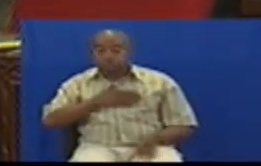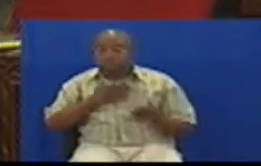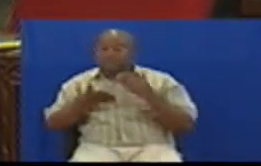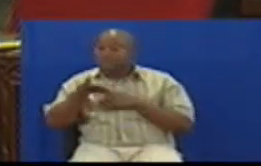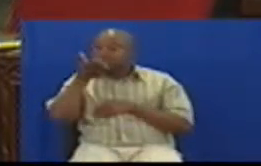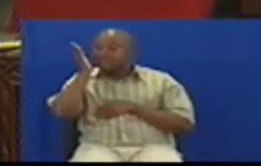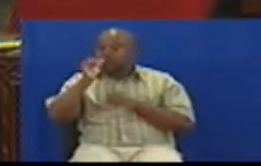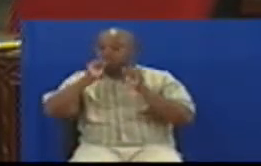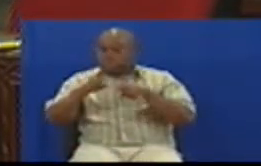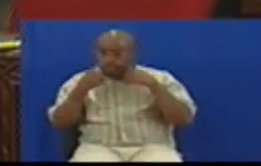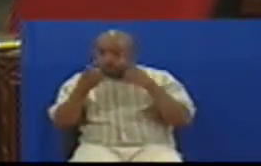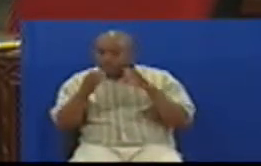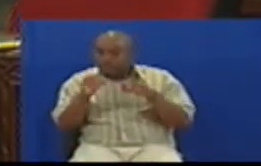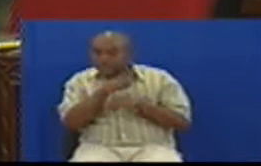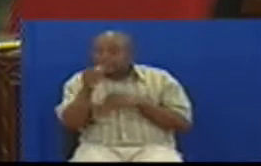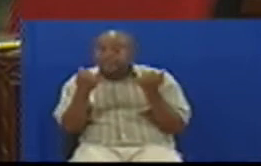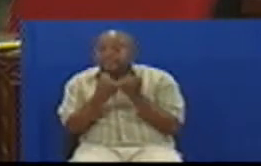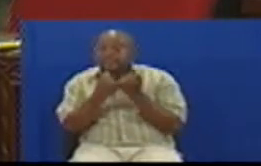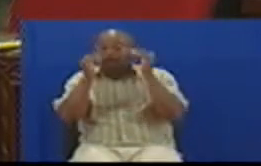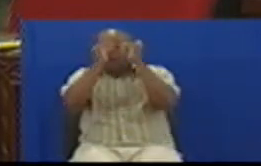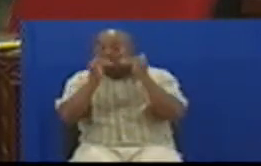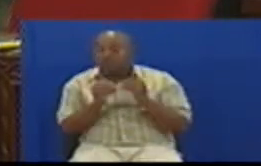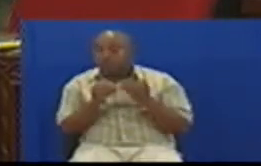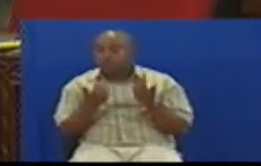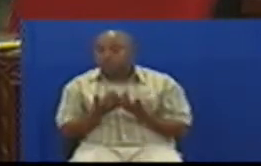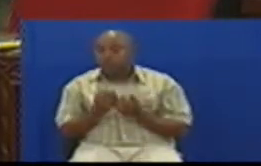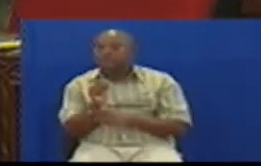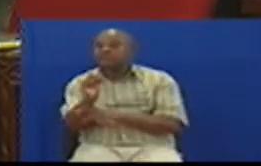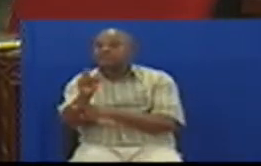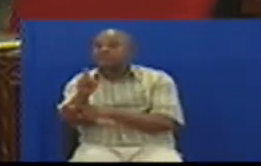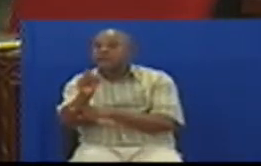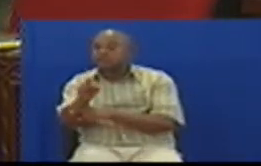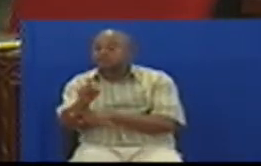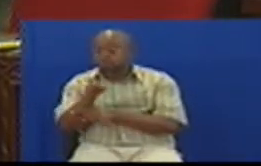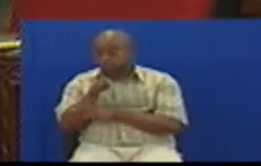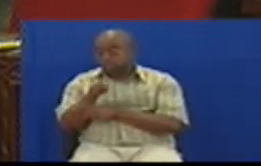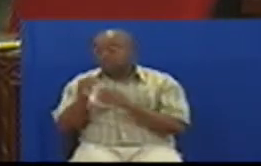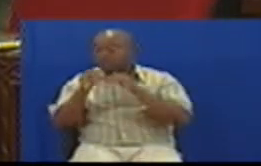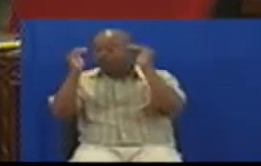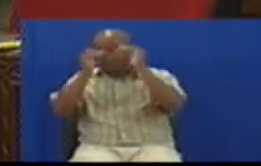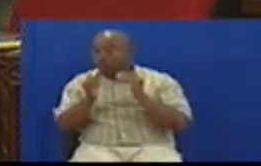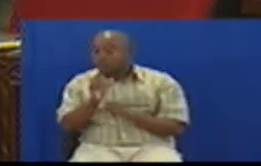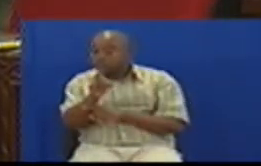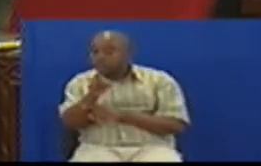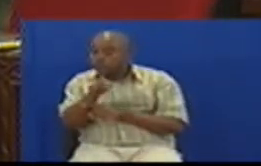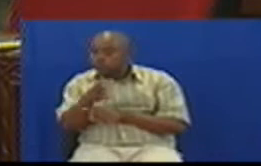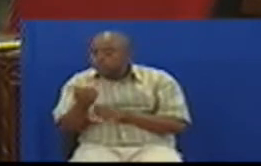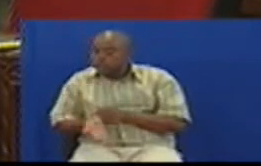namna gani itatengeneza mfumo wa kielektroniki, mfumo ambao utaweza kusaidia